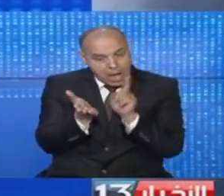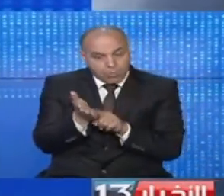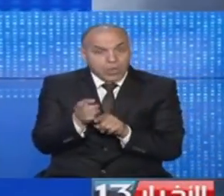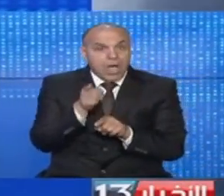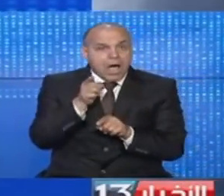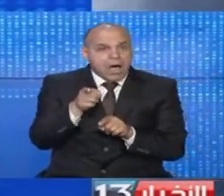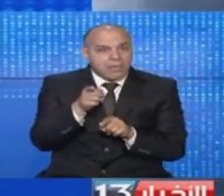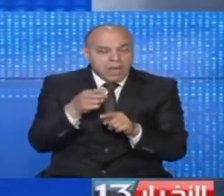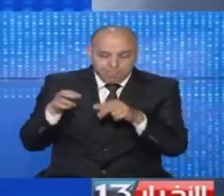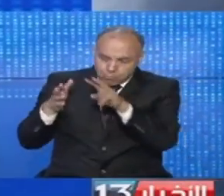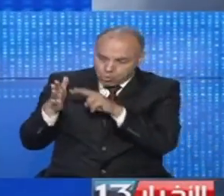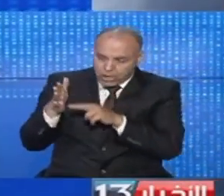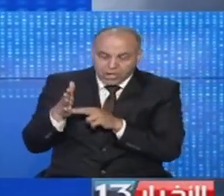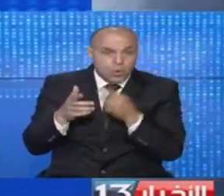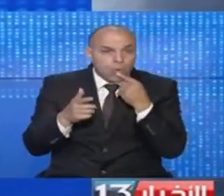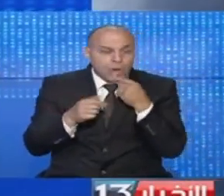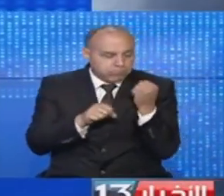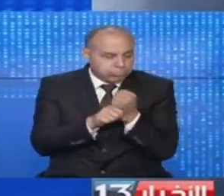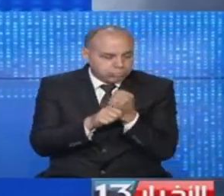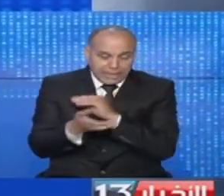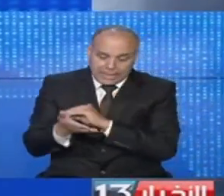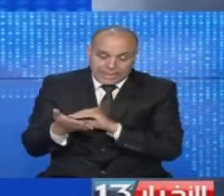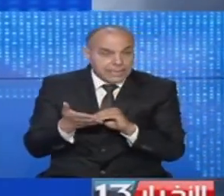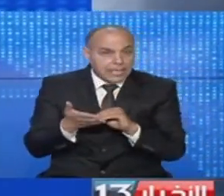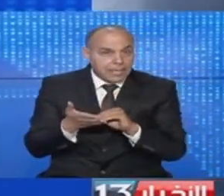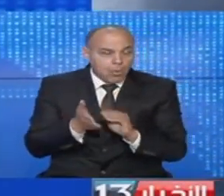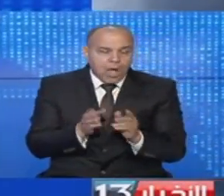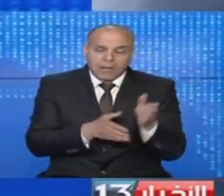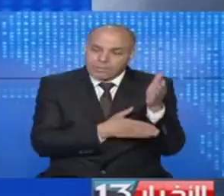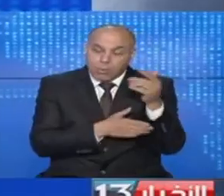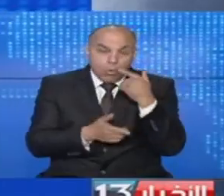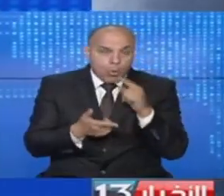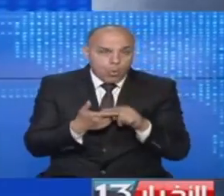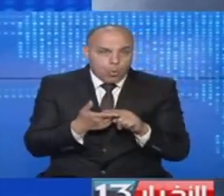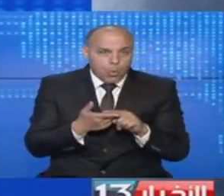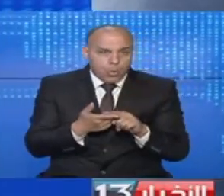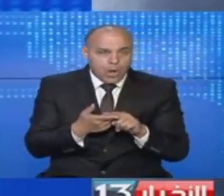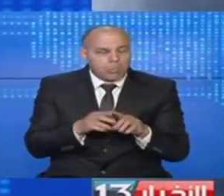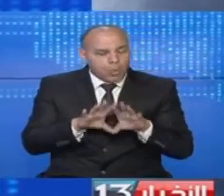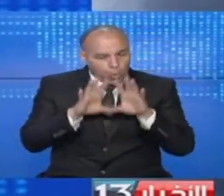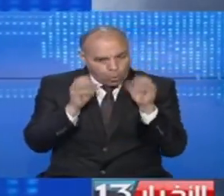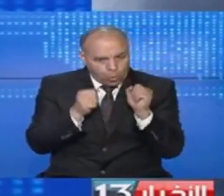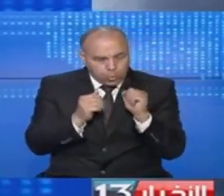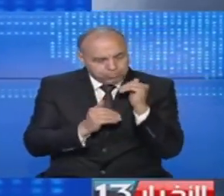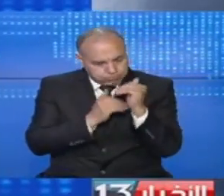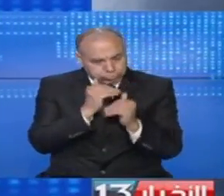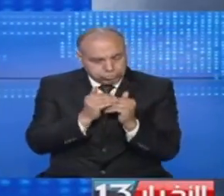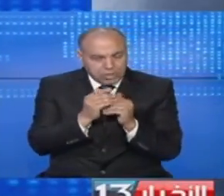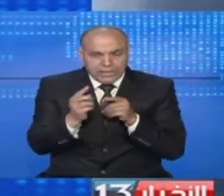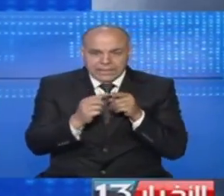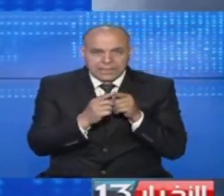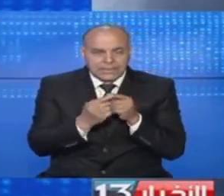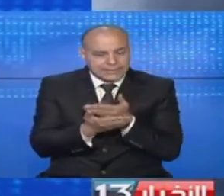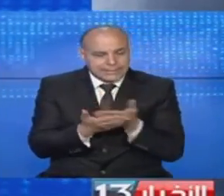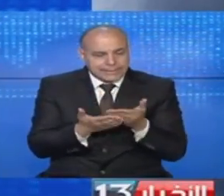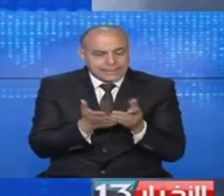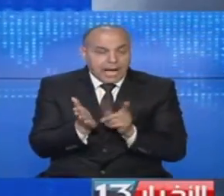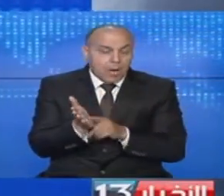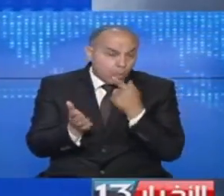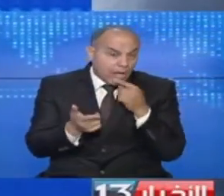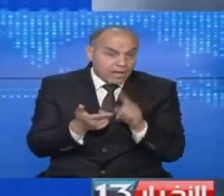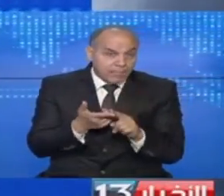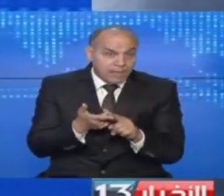تمر عبر مراجعة طريقة عمل الإدارة والقطاع العام بصفة أشمل، وتطويرها في اتجاه تبسيط